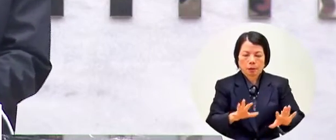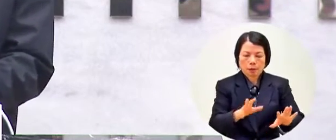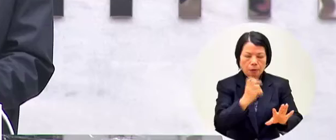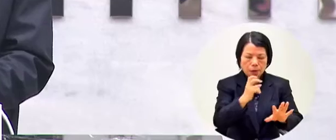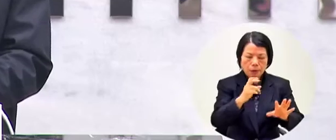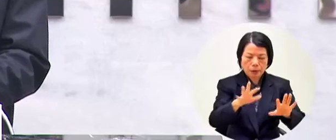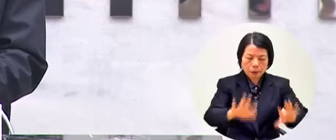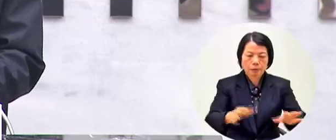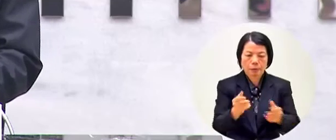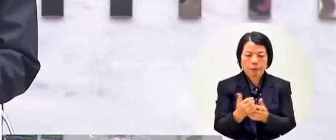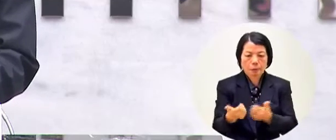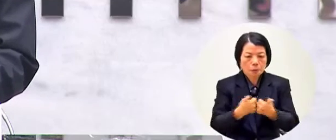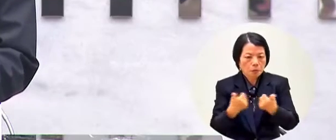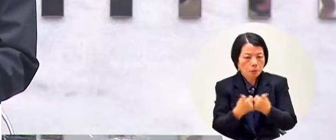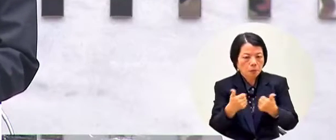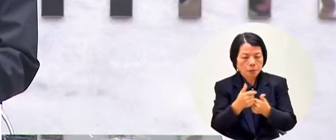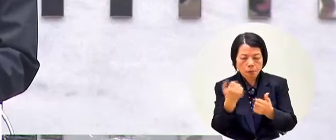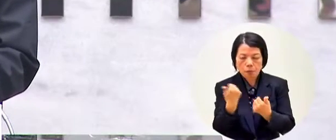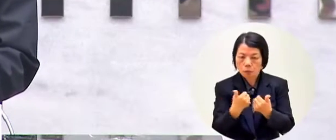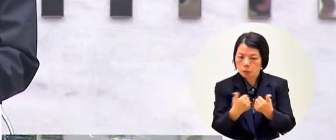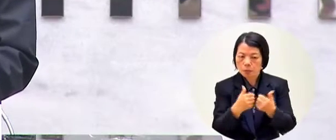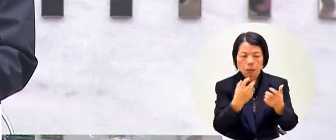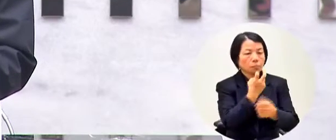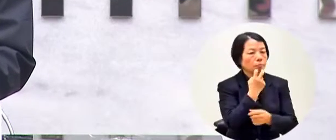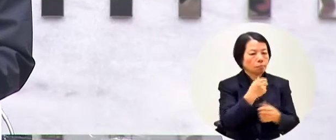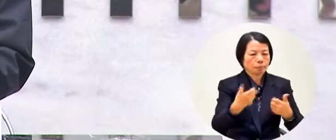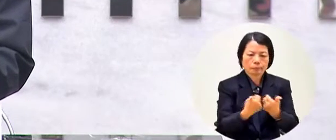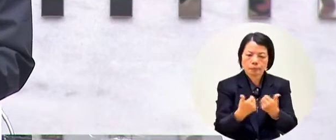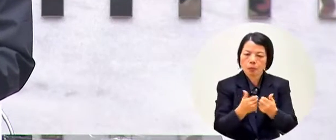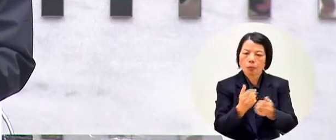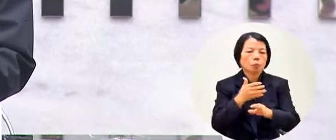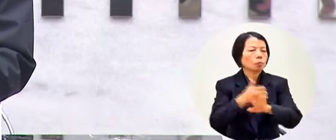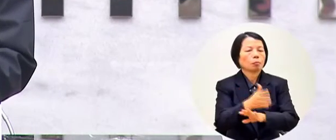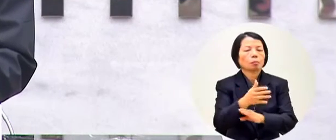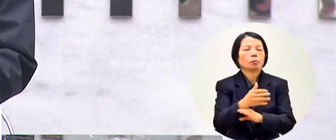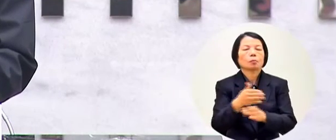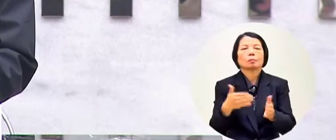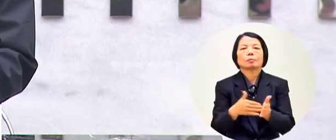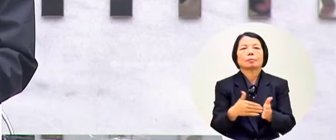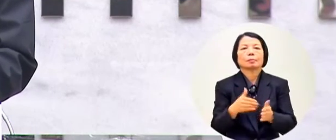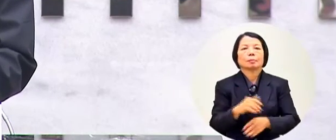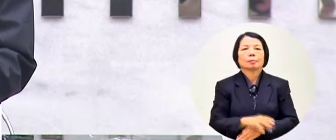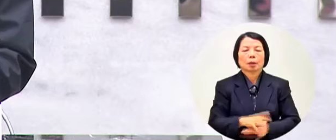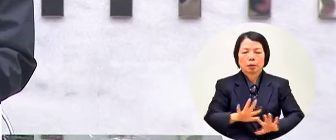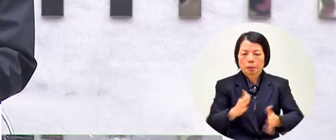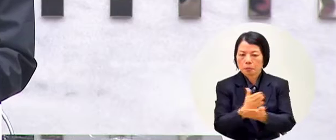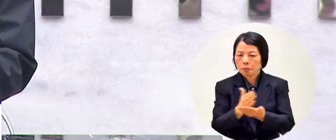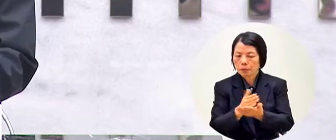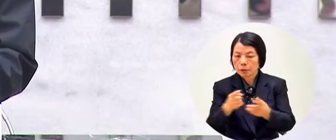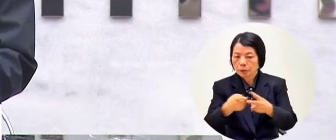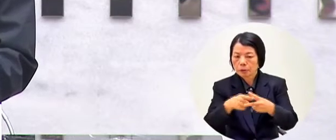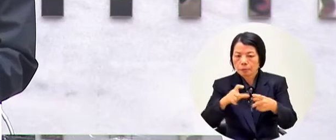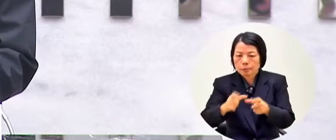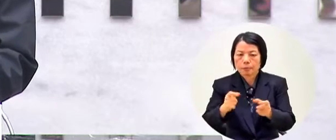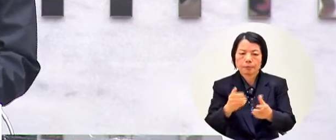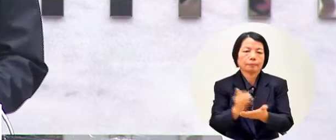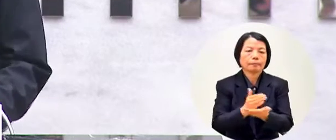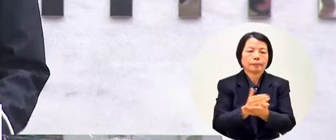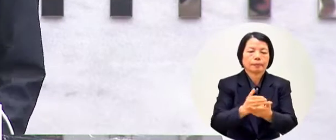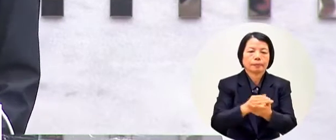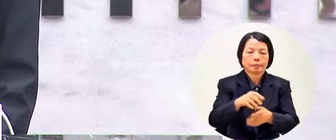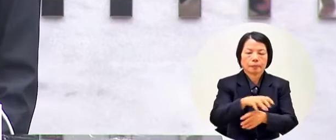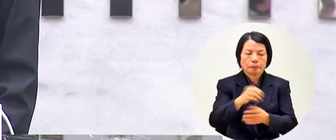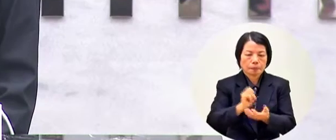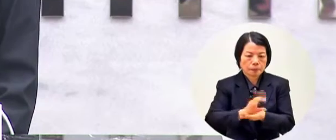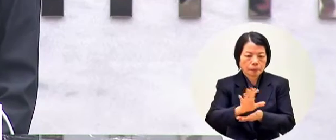则通过。有关捷运小港林园规划评估报告，市政府在今年3月函